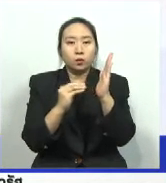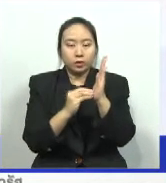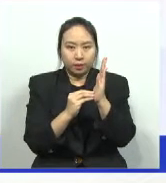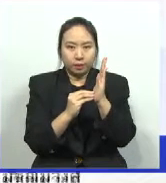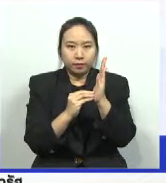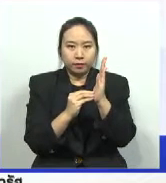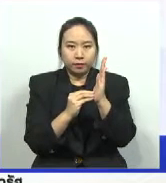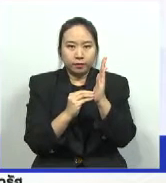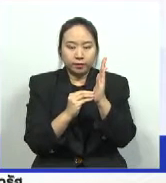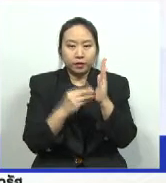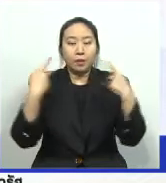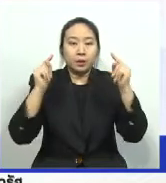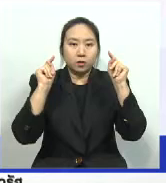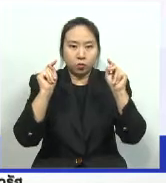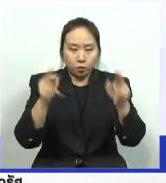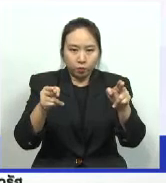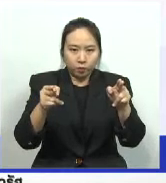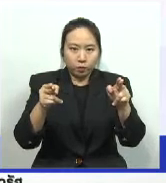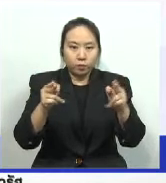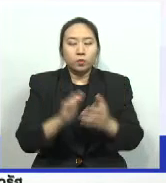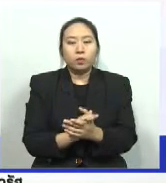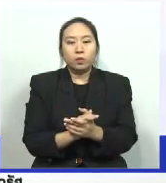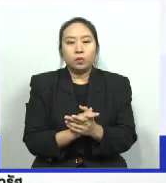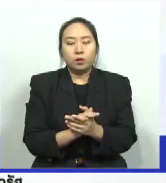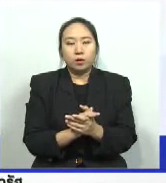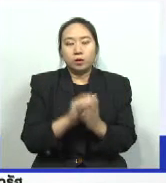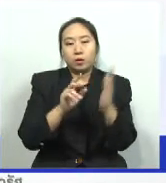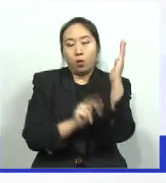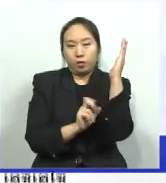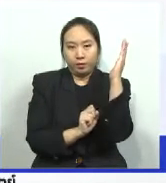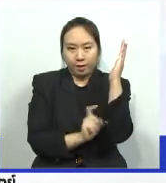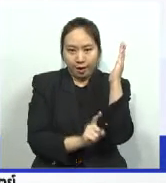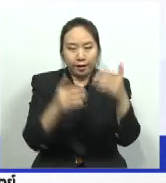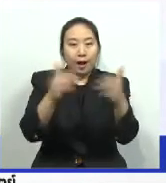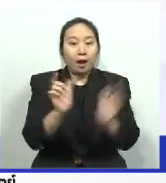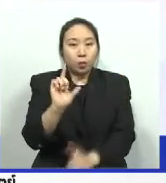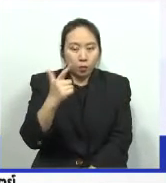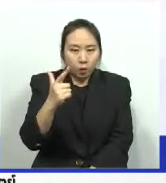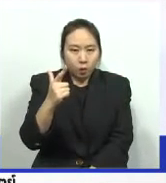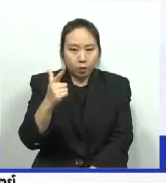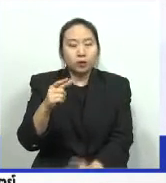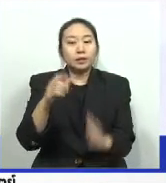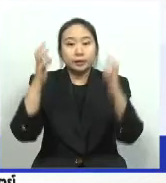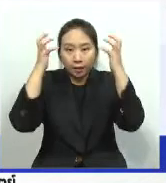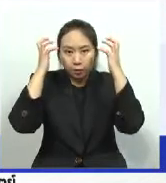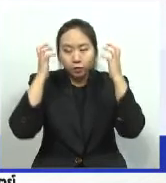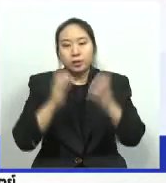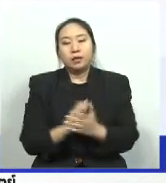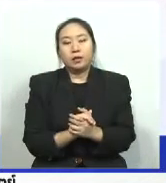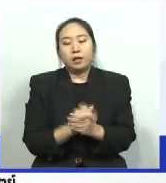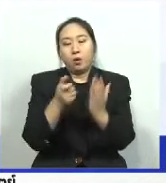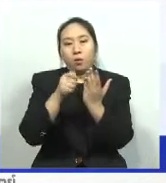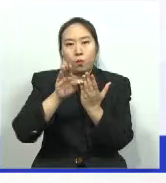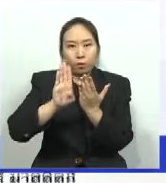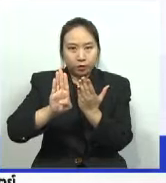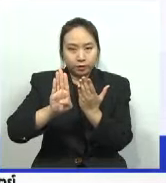ครปทุมธานีนครศรีธรรมราชอ่างทองสระบุรีอุบล